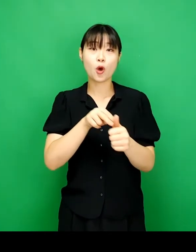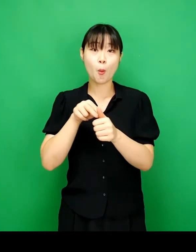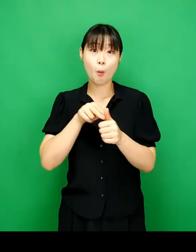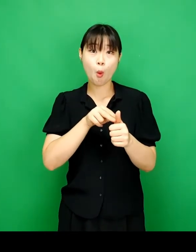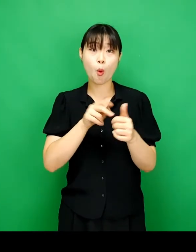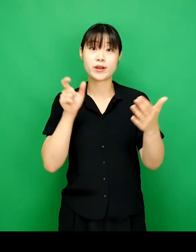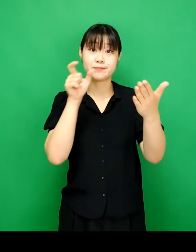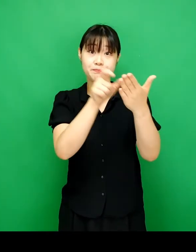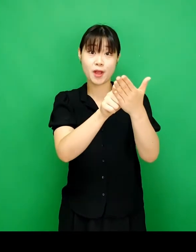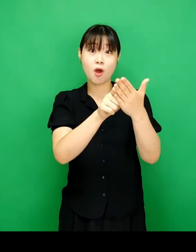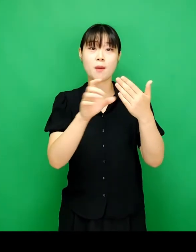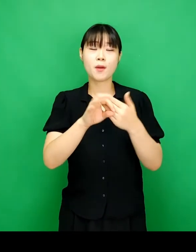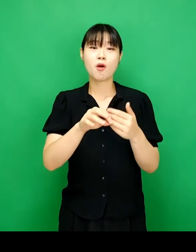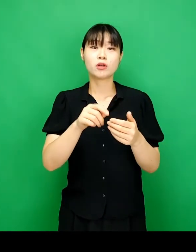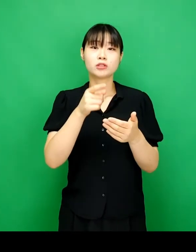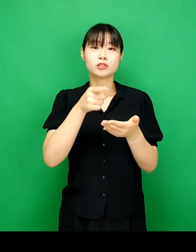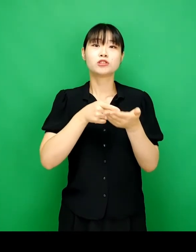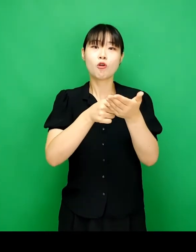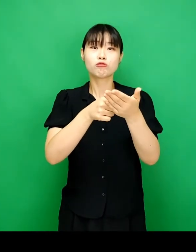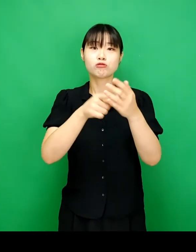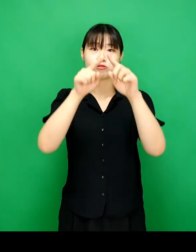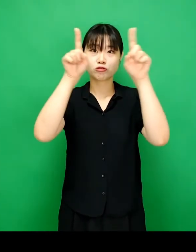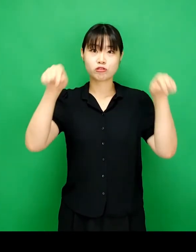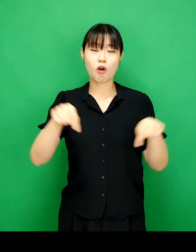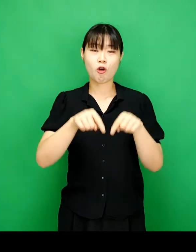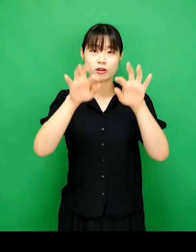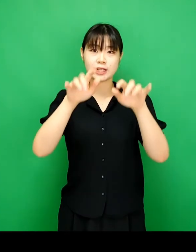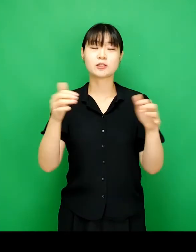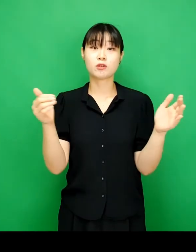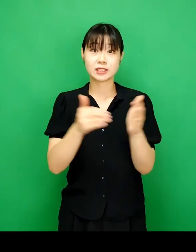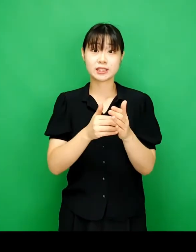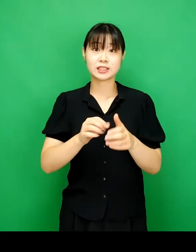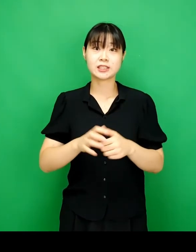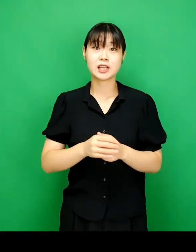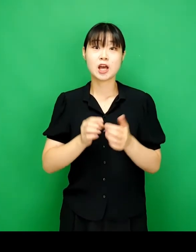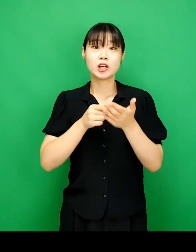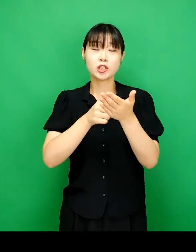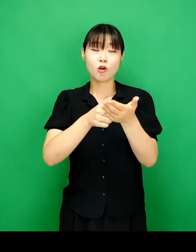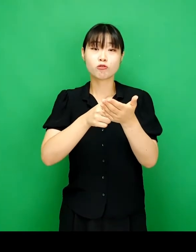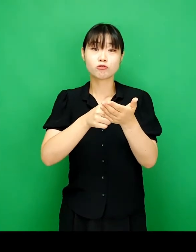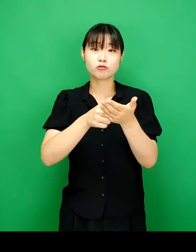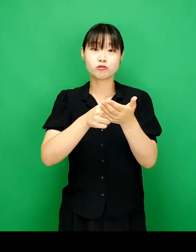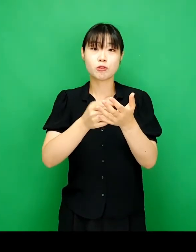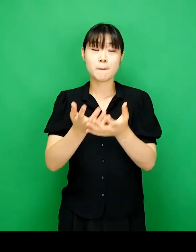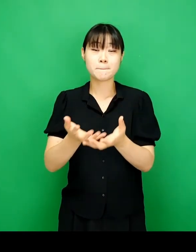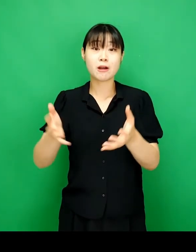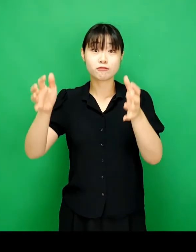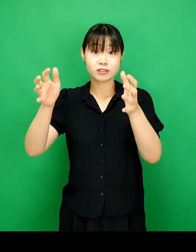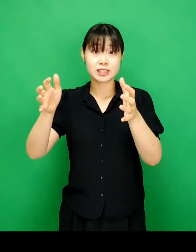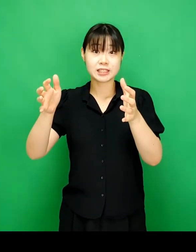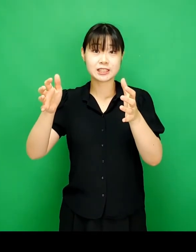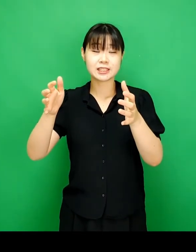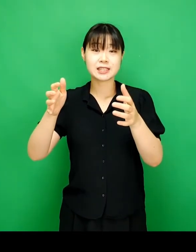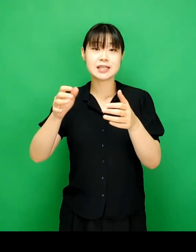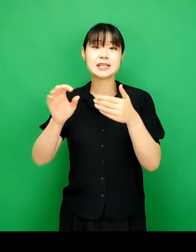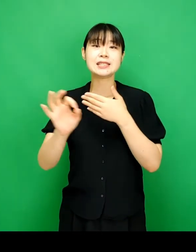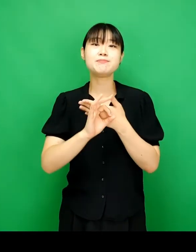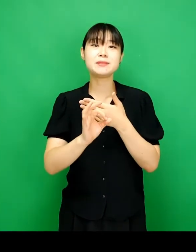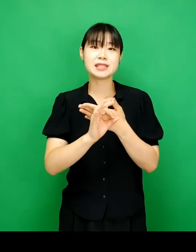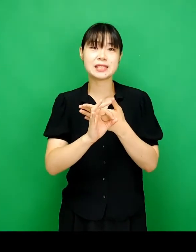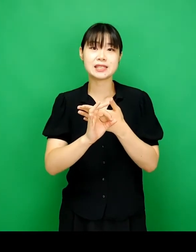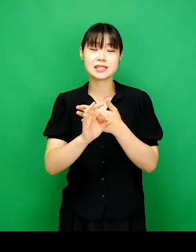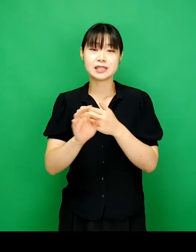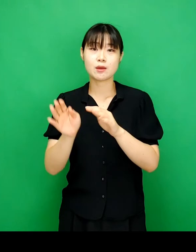마지막으로 청구인 정보를 기입하면 청구서 작성이 끝납니다. 청구 바구니는 청구인이 작성한